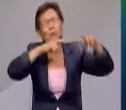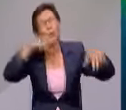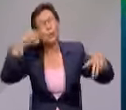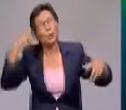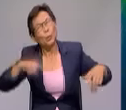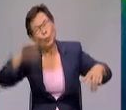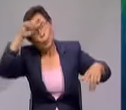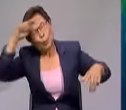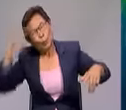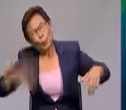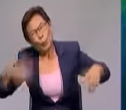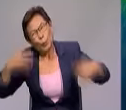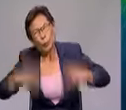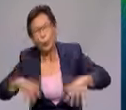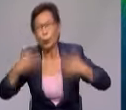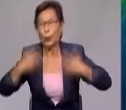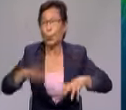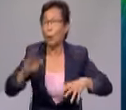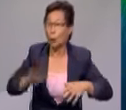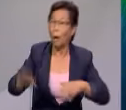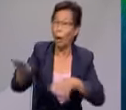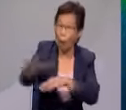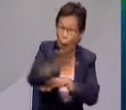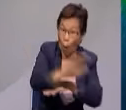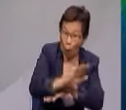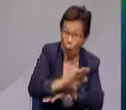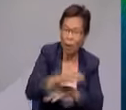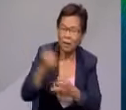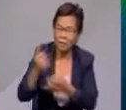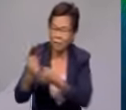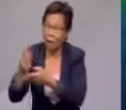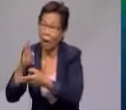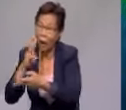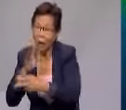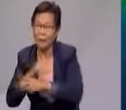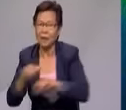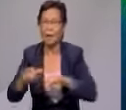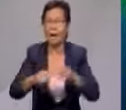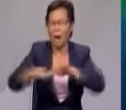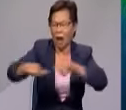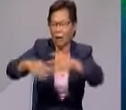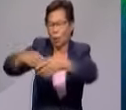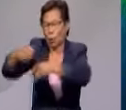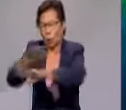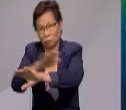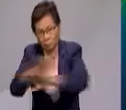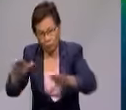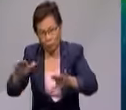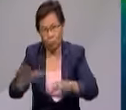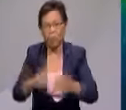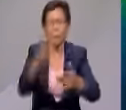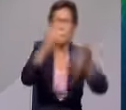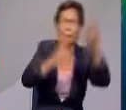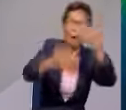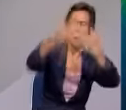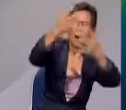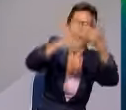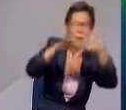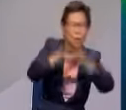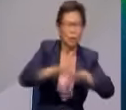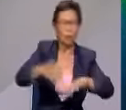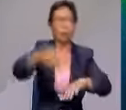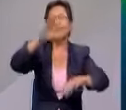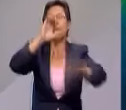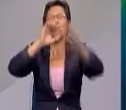orang ramai dinasihatkan untuk menjimatkan penggunaan air, kurangkan aktiviti luar, tidak membuat pemekaran terbuka dan minum air